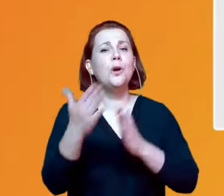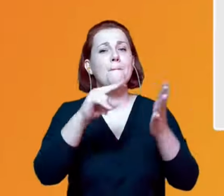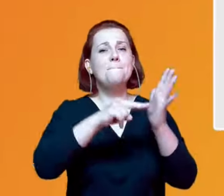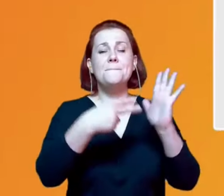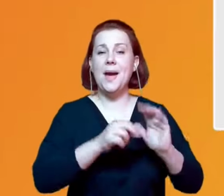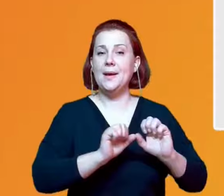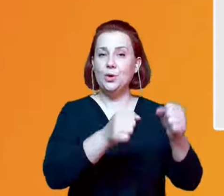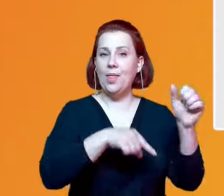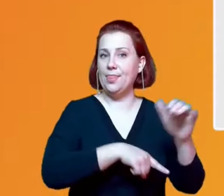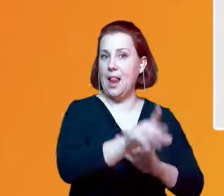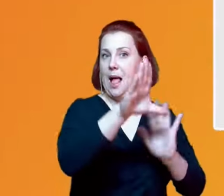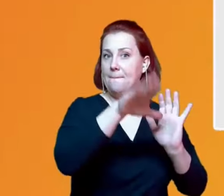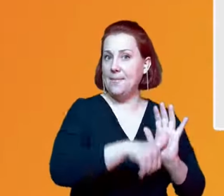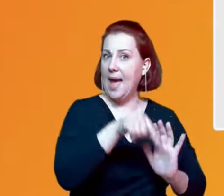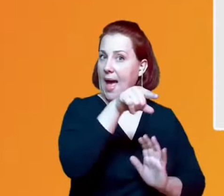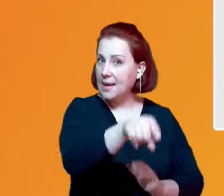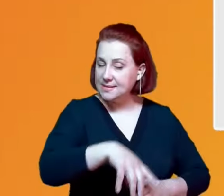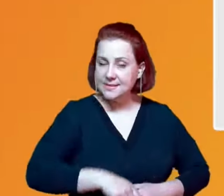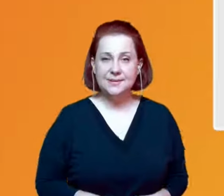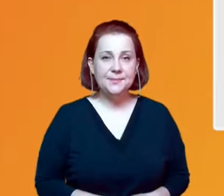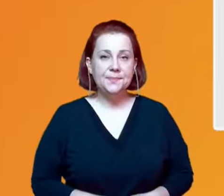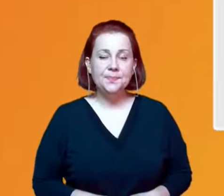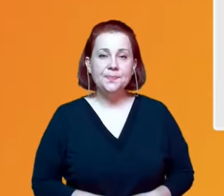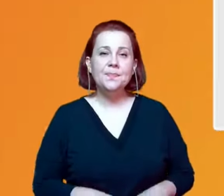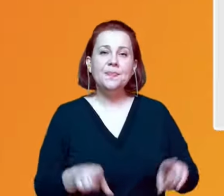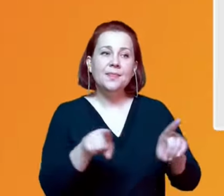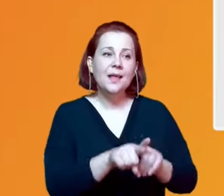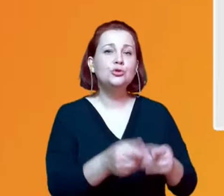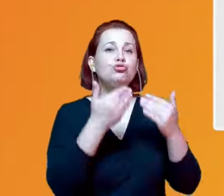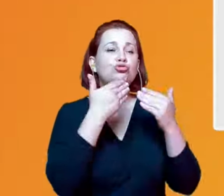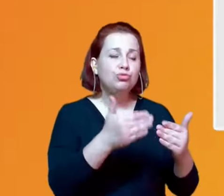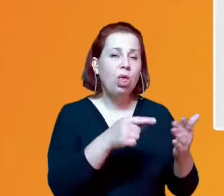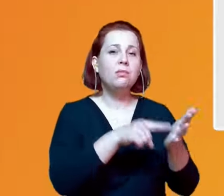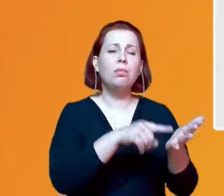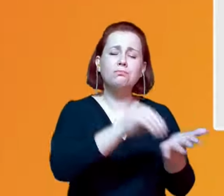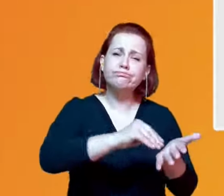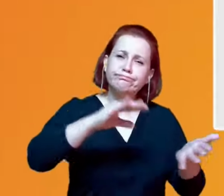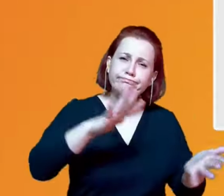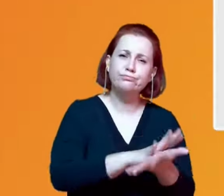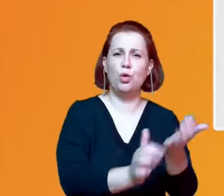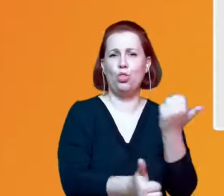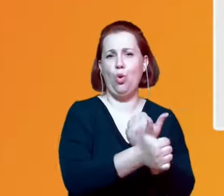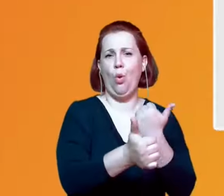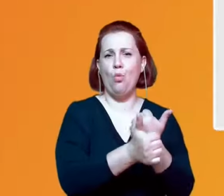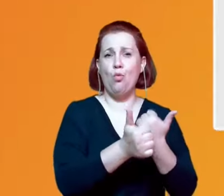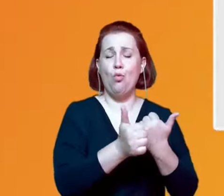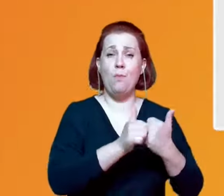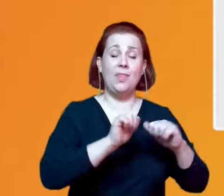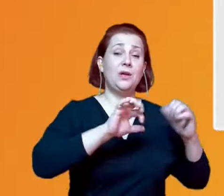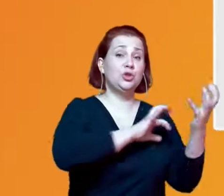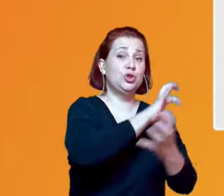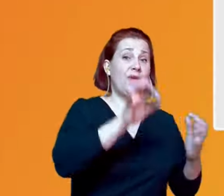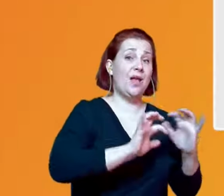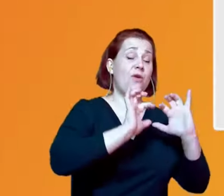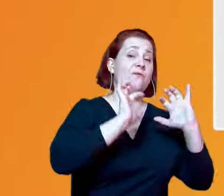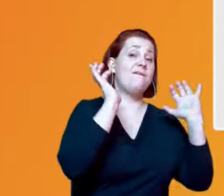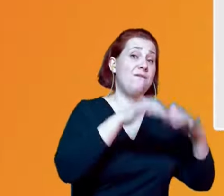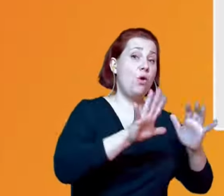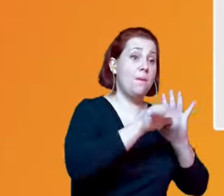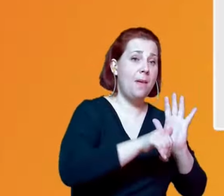miast i pozostawić to jako taki dorobek po Światowym Forum